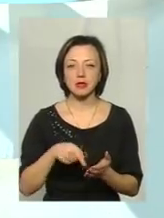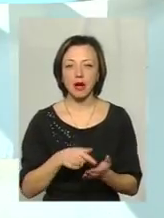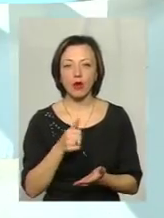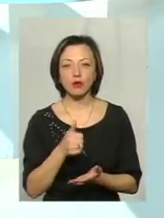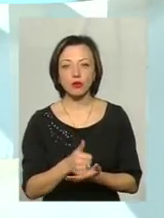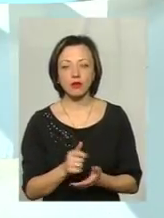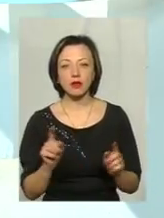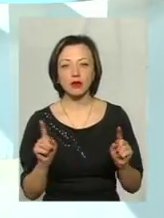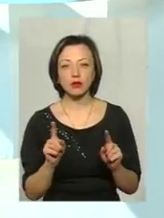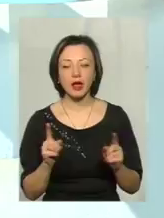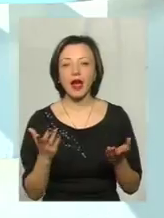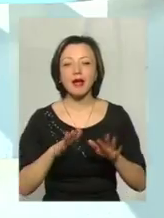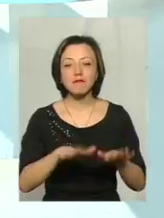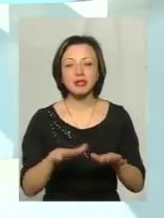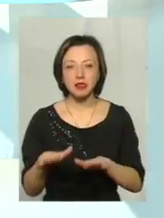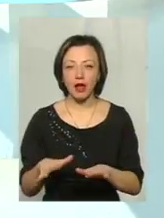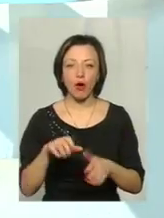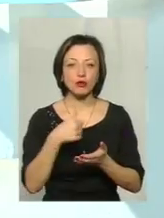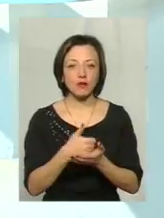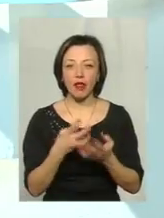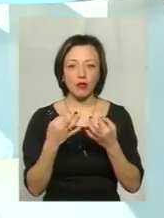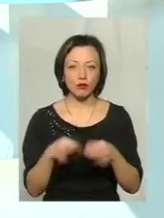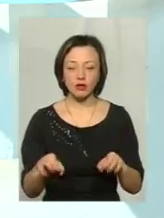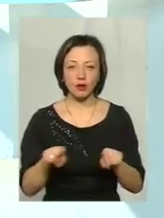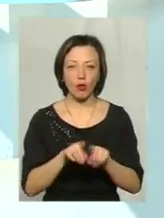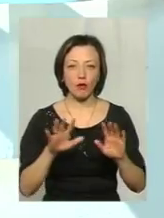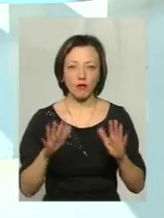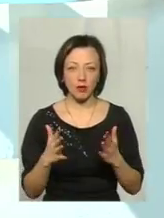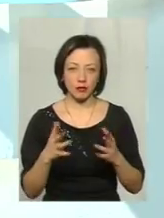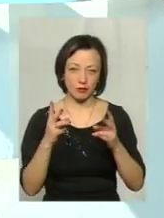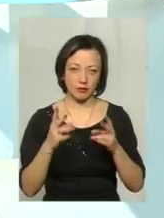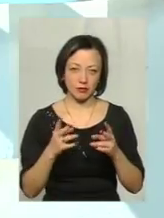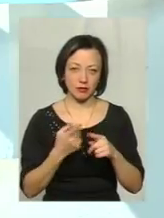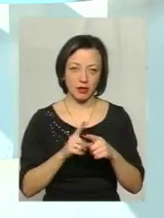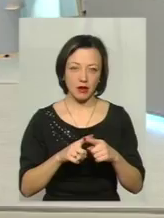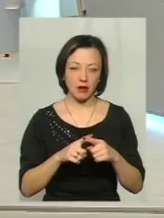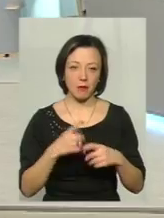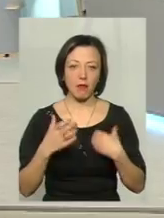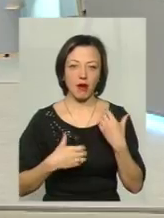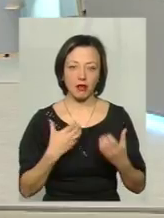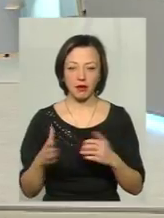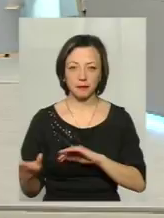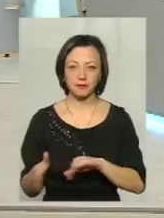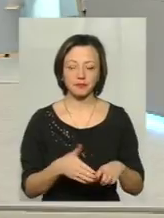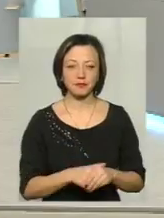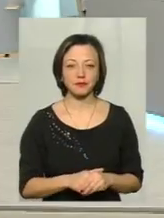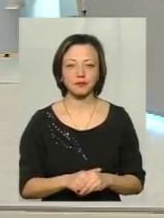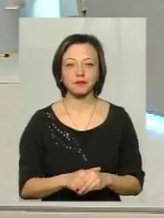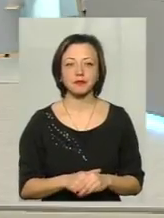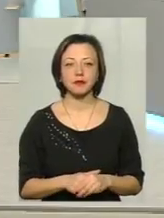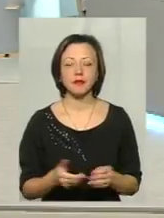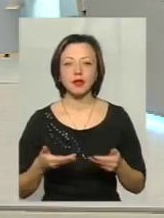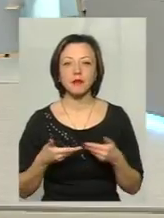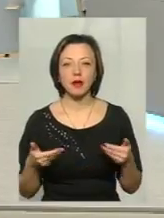саме основне, це, я ж кажу, не допустити в такому випадку паніки. Сталося. Дякую, так. Пане Дмитро. Ну, ви розумієте,